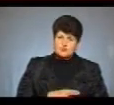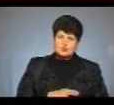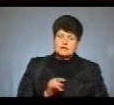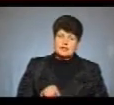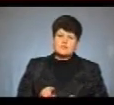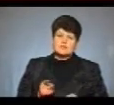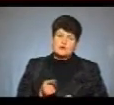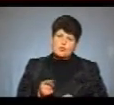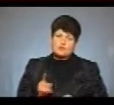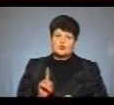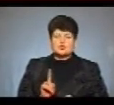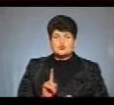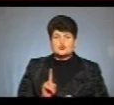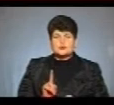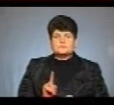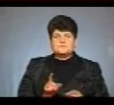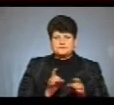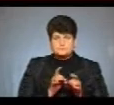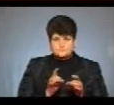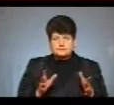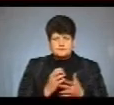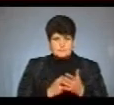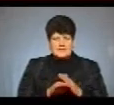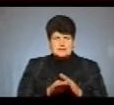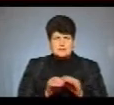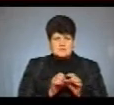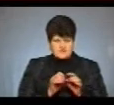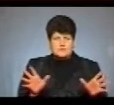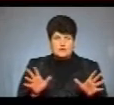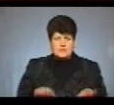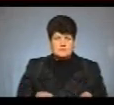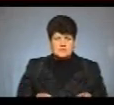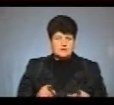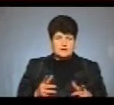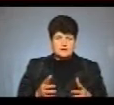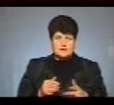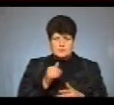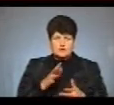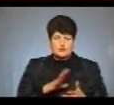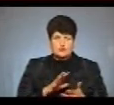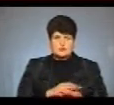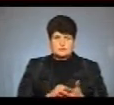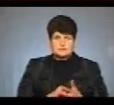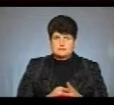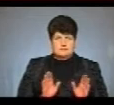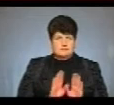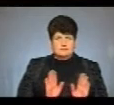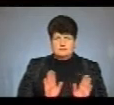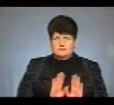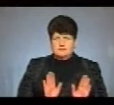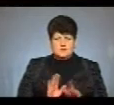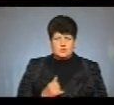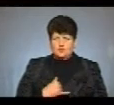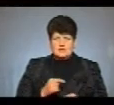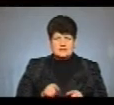Тернополі, що боєприпаси вибухали на місці, їх не знешкоджували? Ні, таких в нас випадків